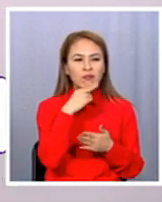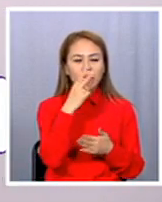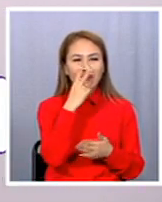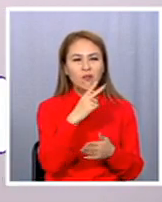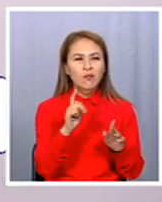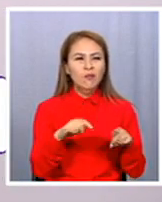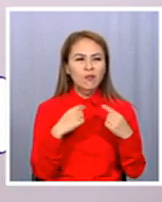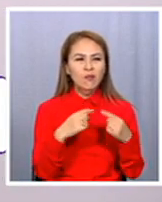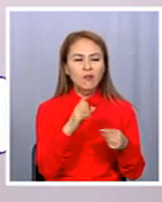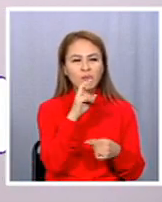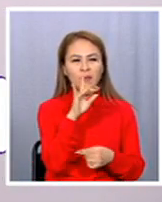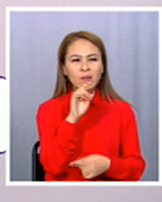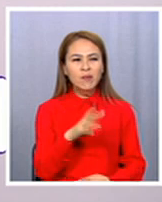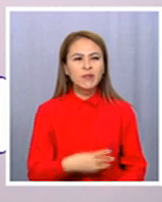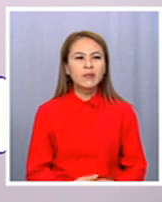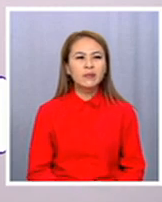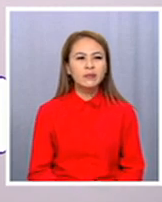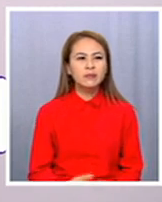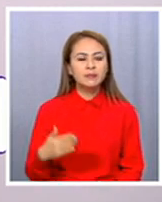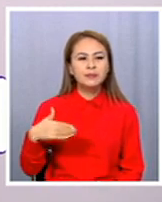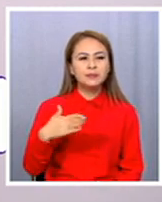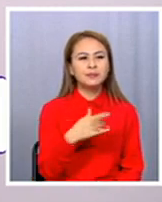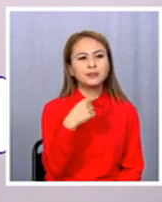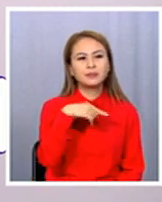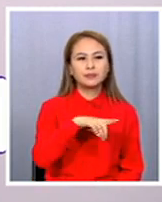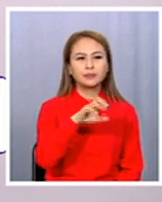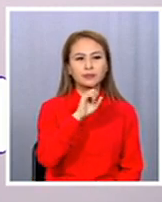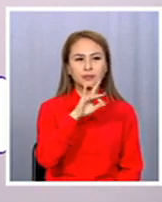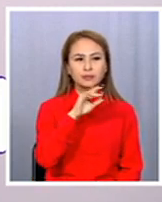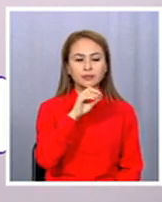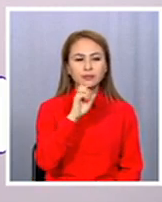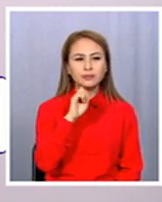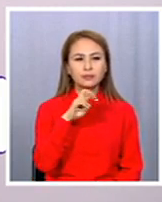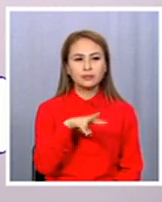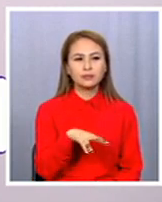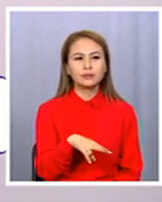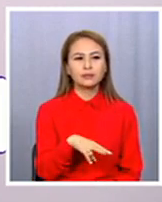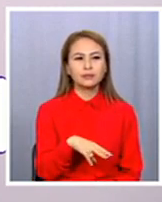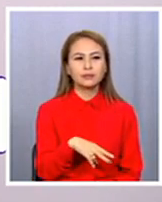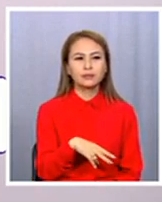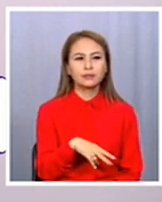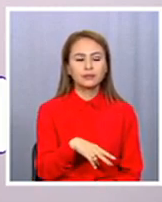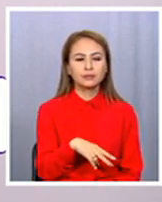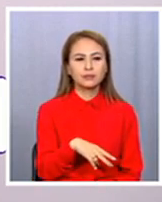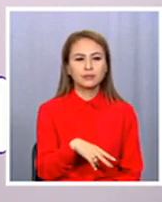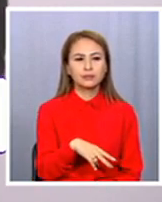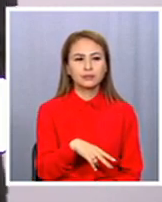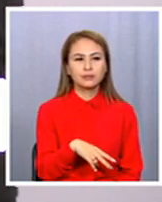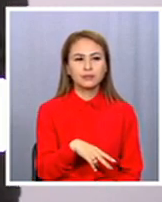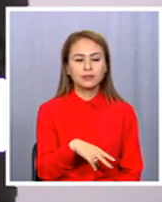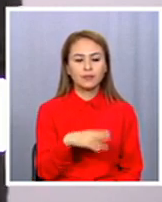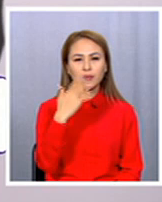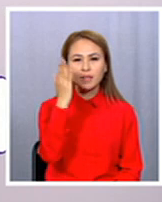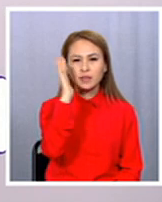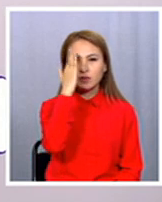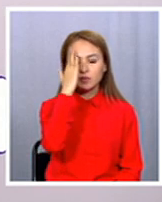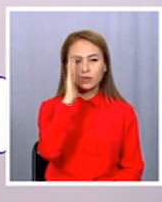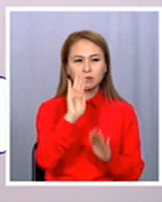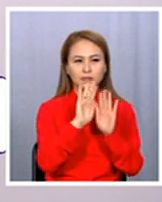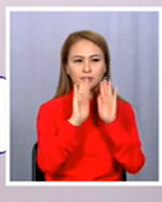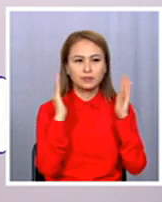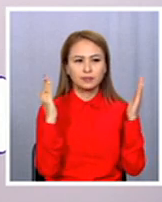берілген аквариум. Аквариумның ареалы, яғни бұның шынымен шектелген, оған